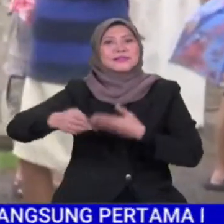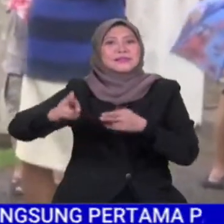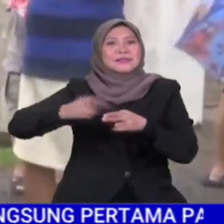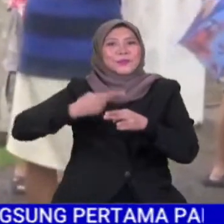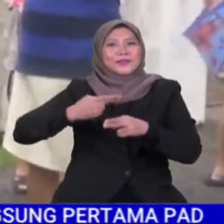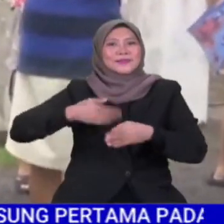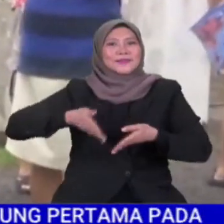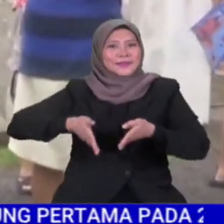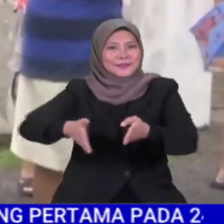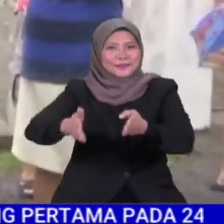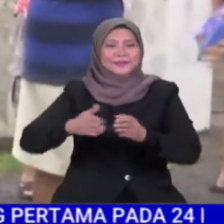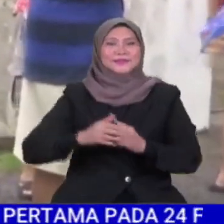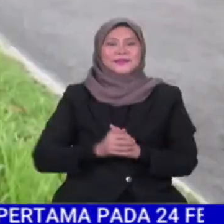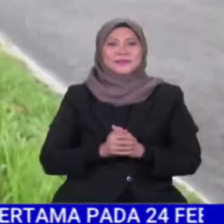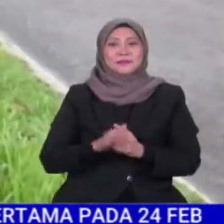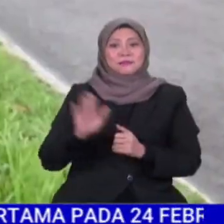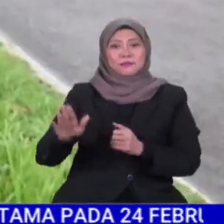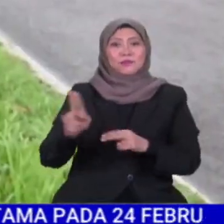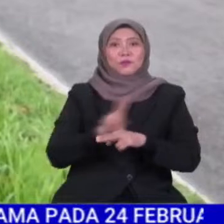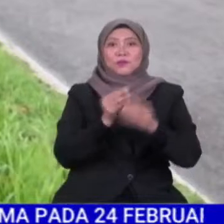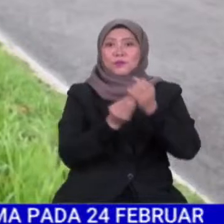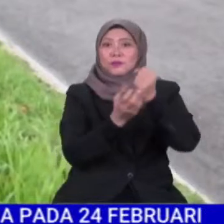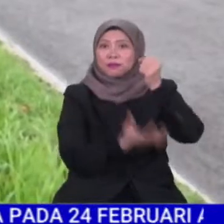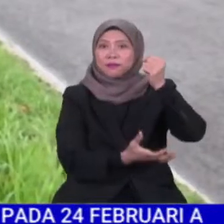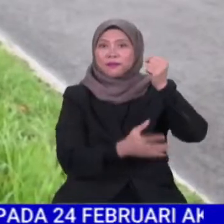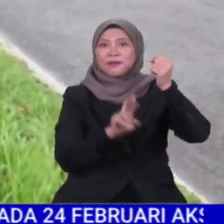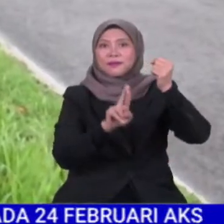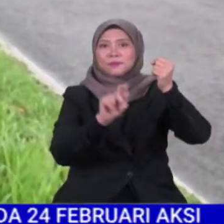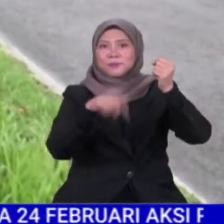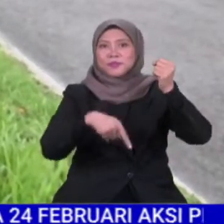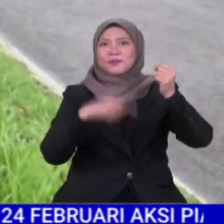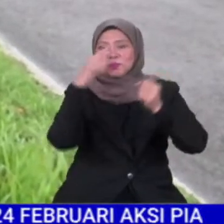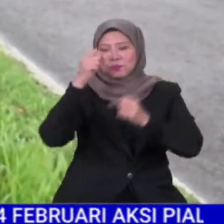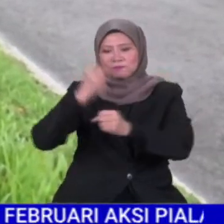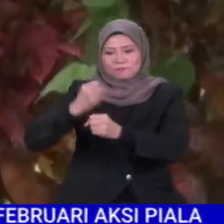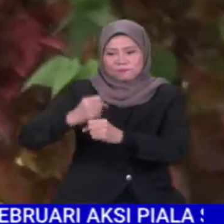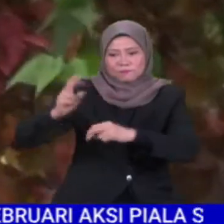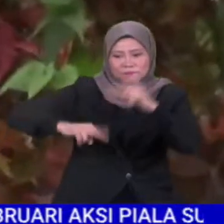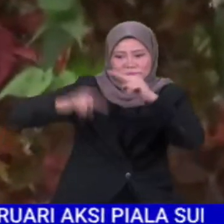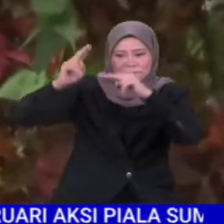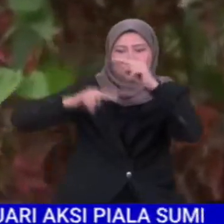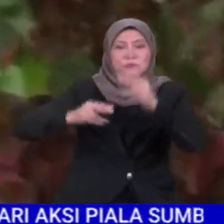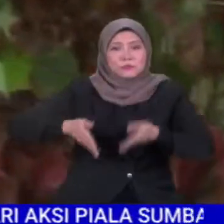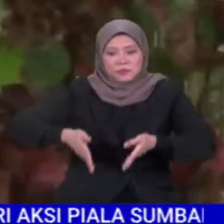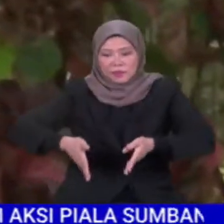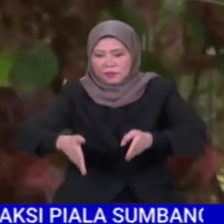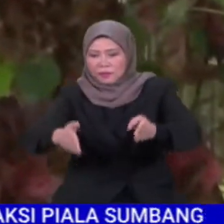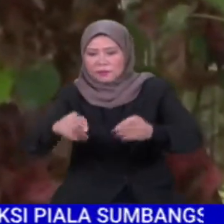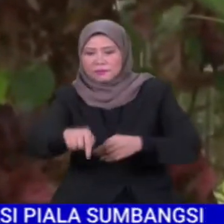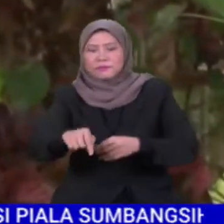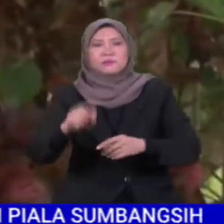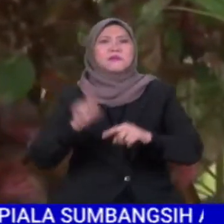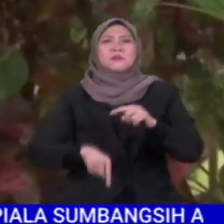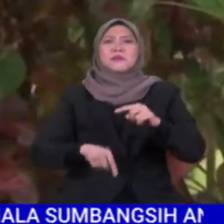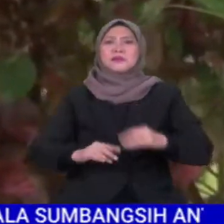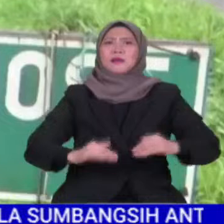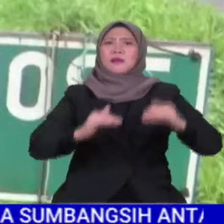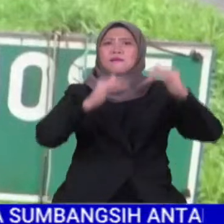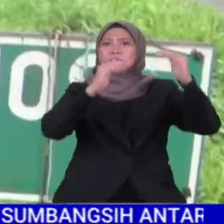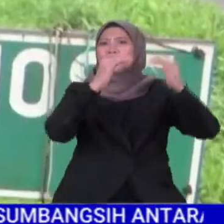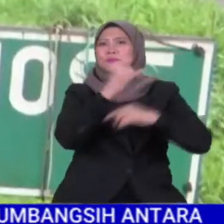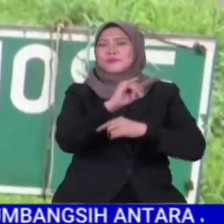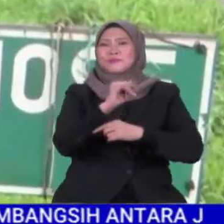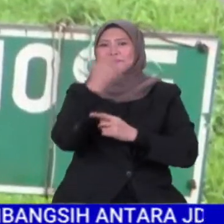pintas. Katanya beliau menggunakan dana RTP untuk kerja itu kerana jalan-jalan ini tidak dapat dinaik taraf